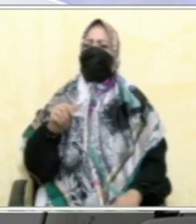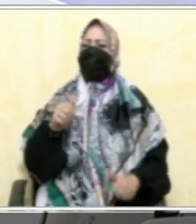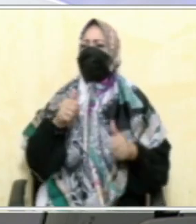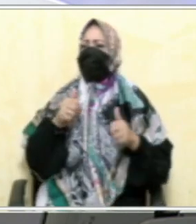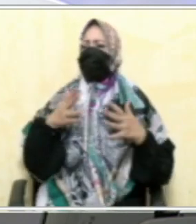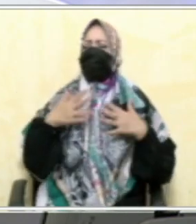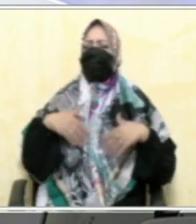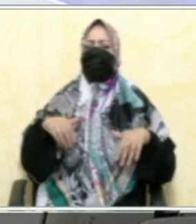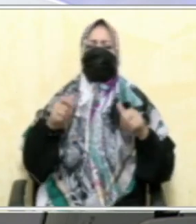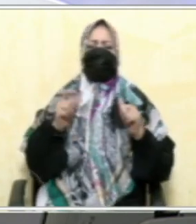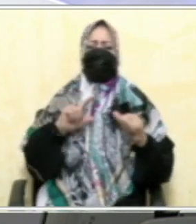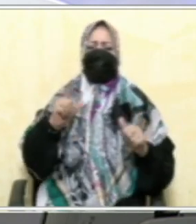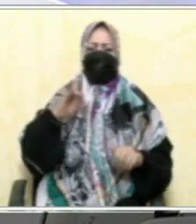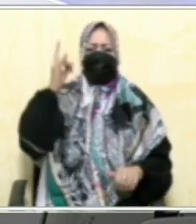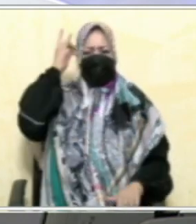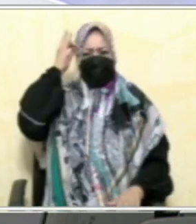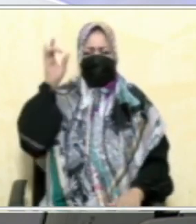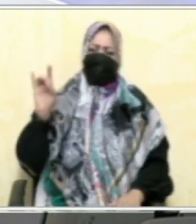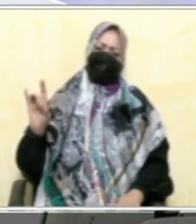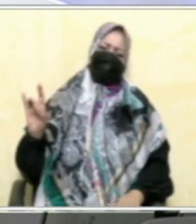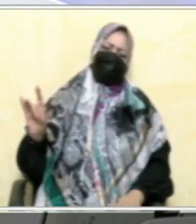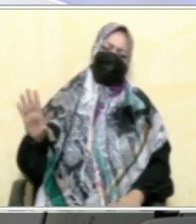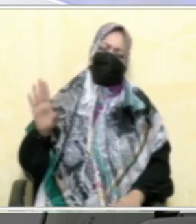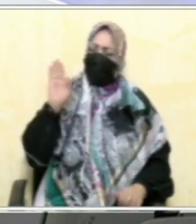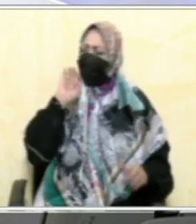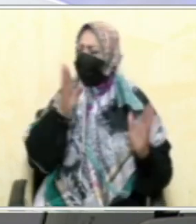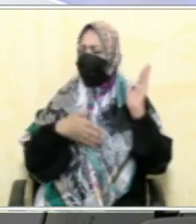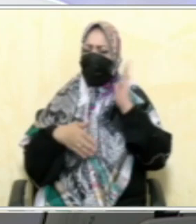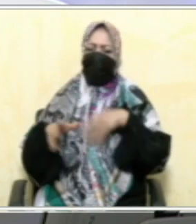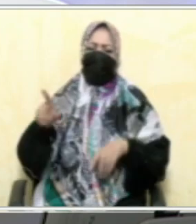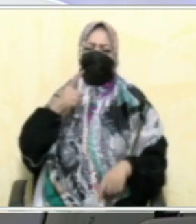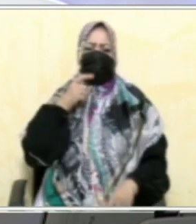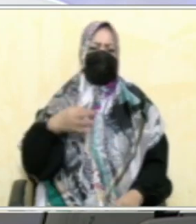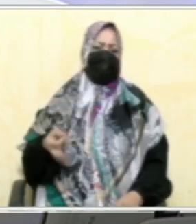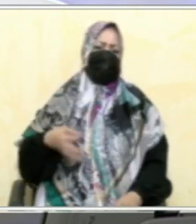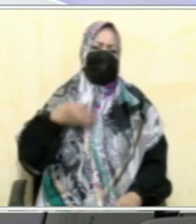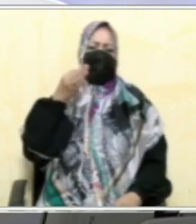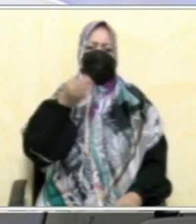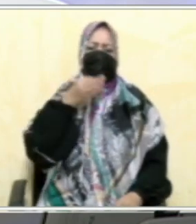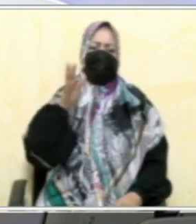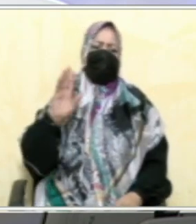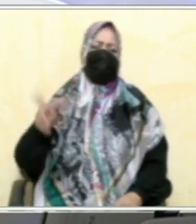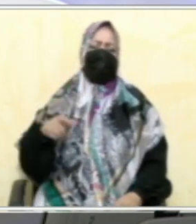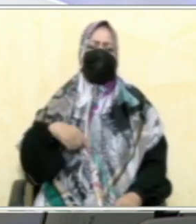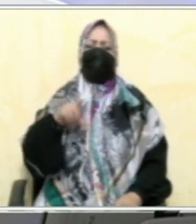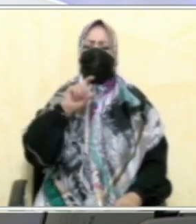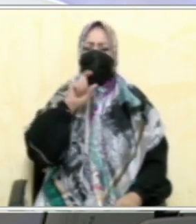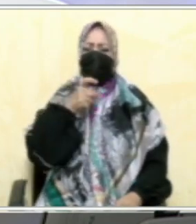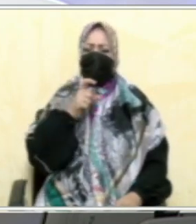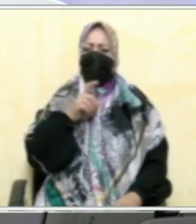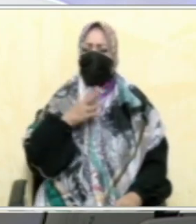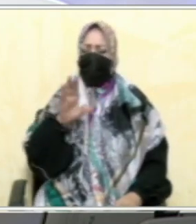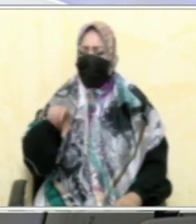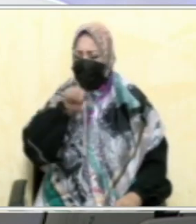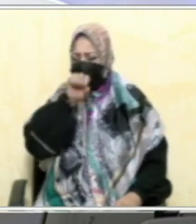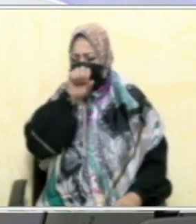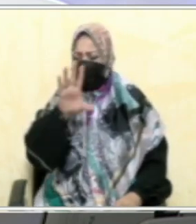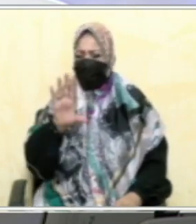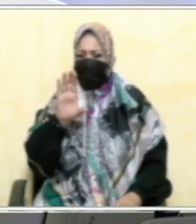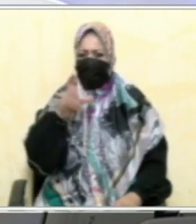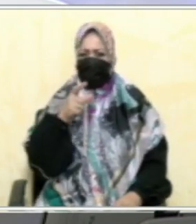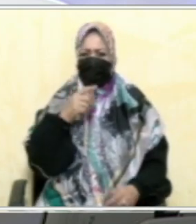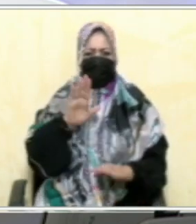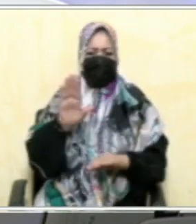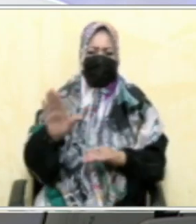الحائض لا يجوز لها أن تمس المصحف، لا يجوز لها أن تمس المصحف، وهذا رأي يعني